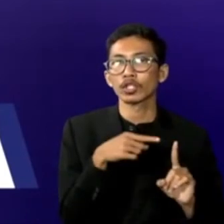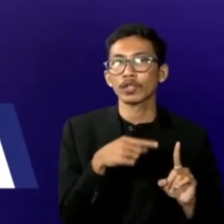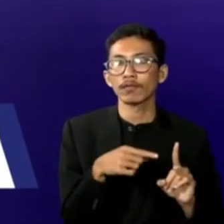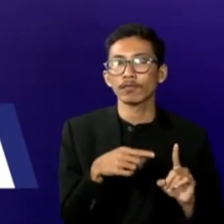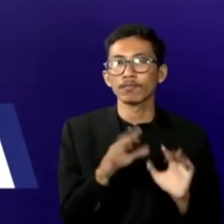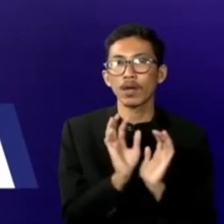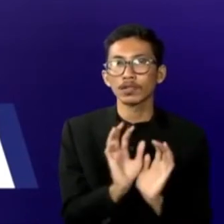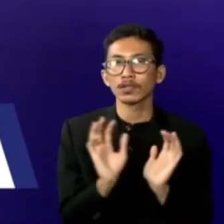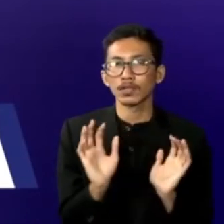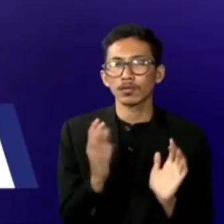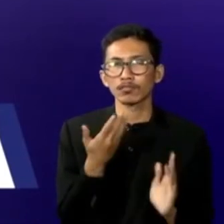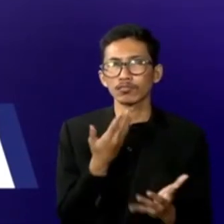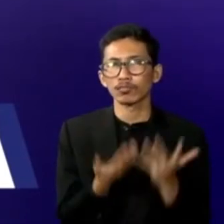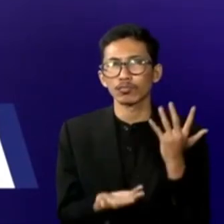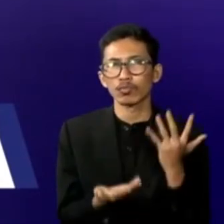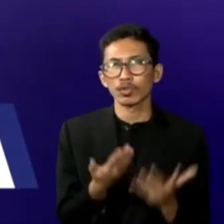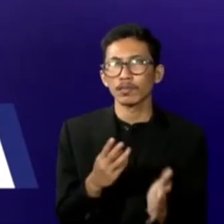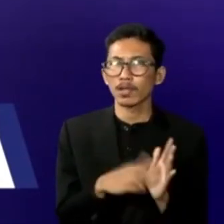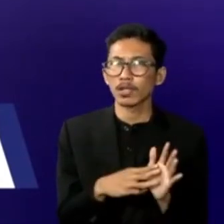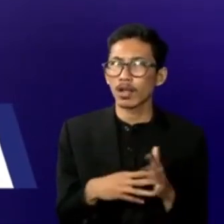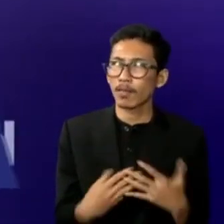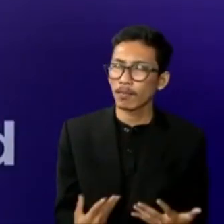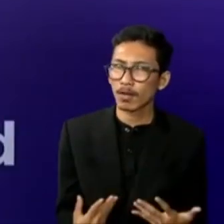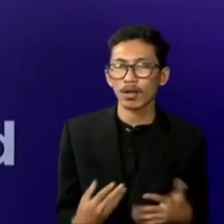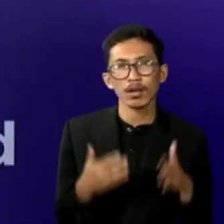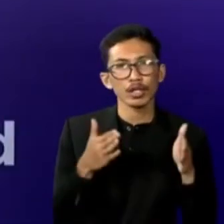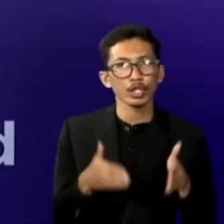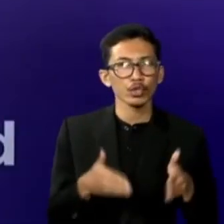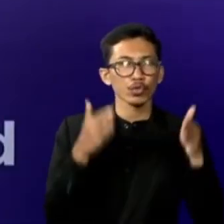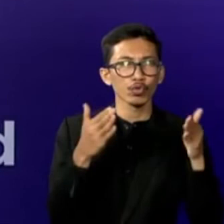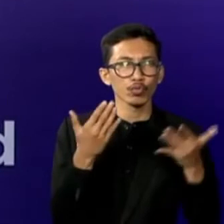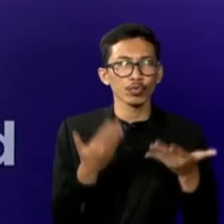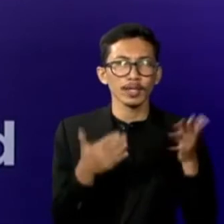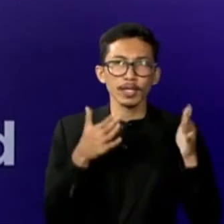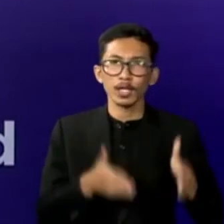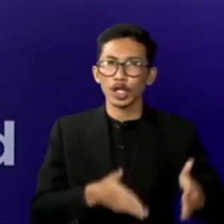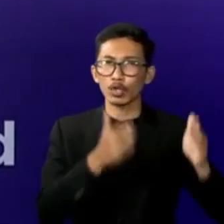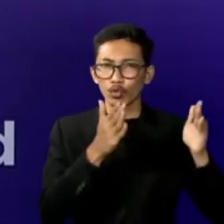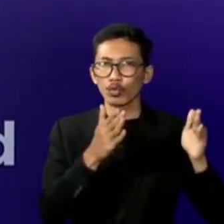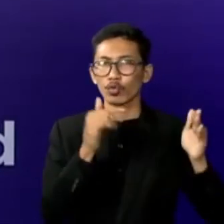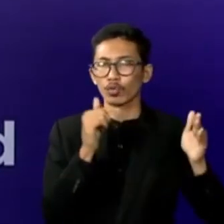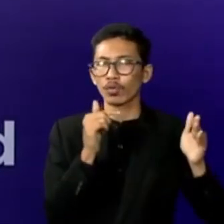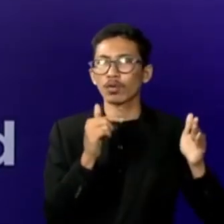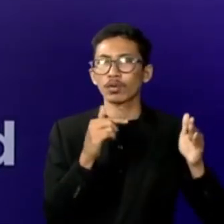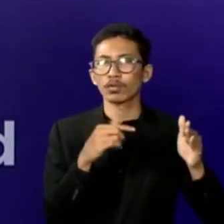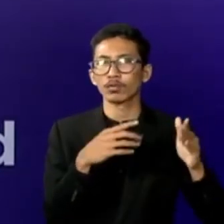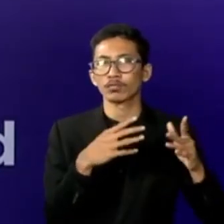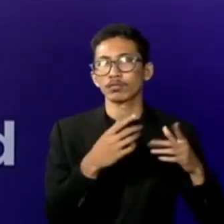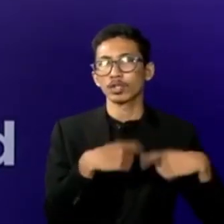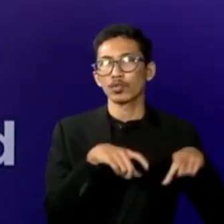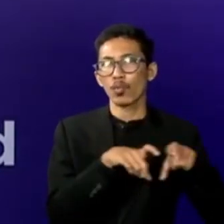apakah karena gedungnya memang tidak cocok untuk perawatan kofit tadi Seperti yang saya sampaikan